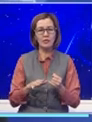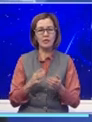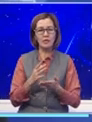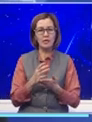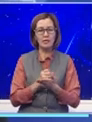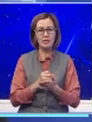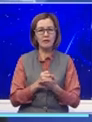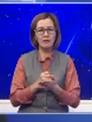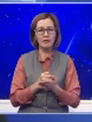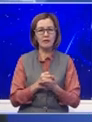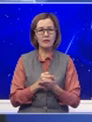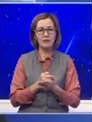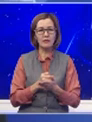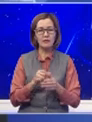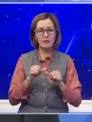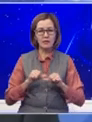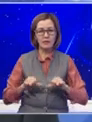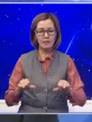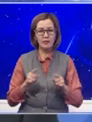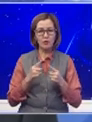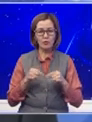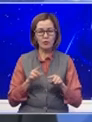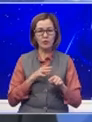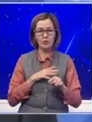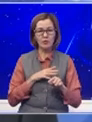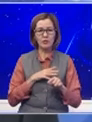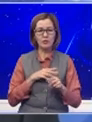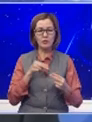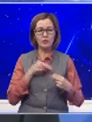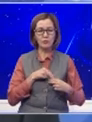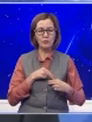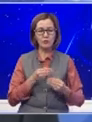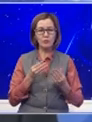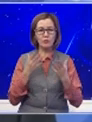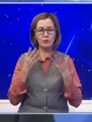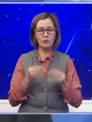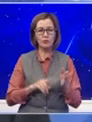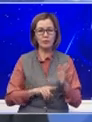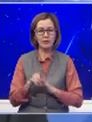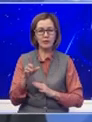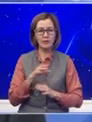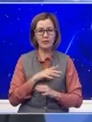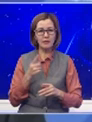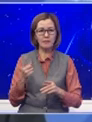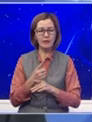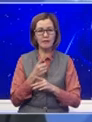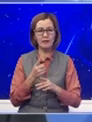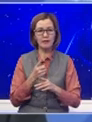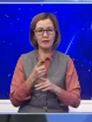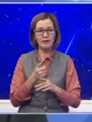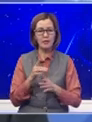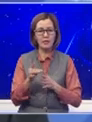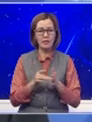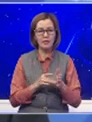біз комиссия құрдық. Сол комиссияда жұмысын бүгін күнге уже бастап та кетті, өзінің бірінші отырысында